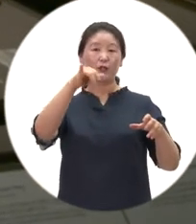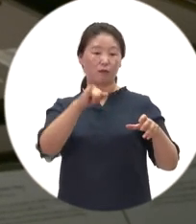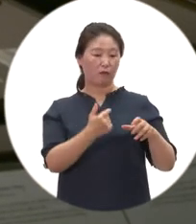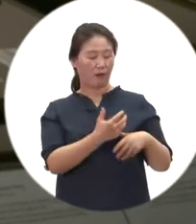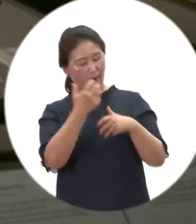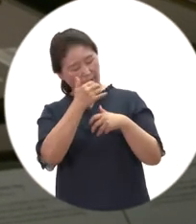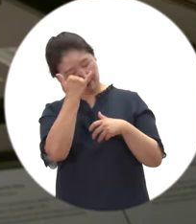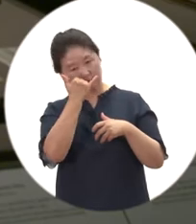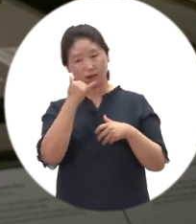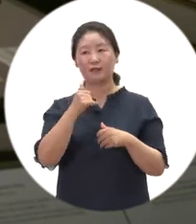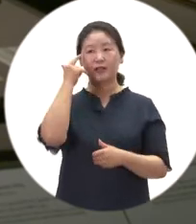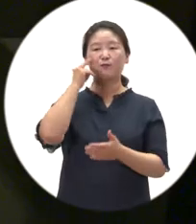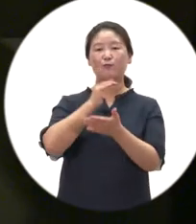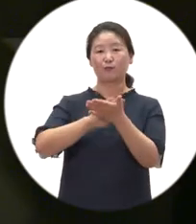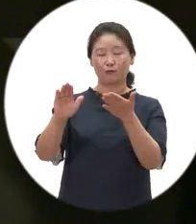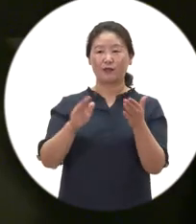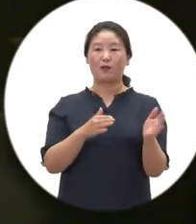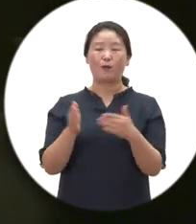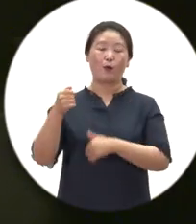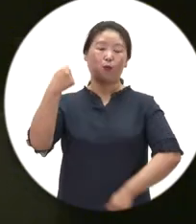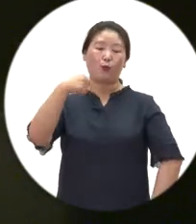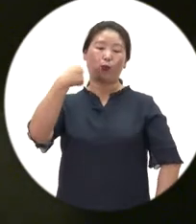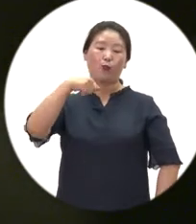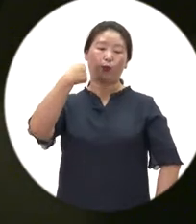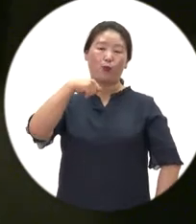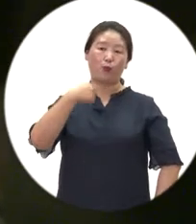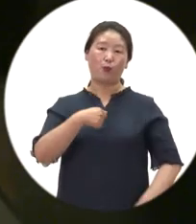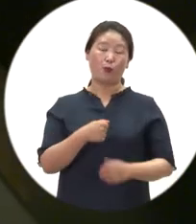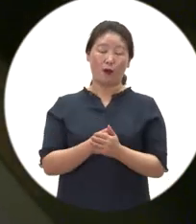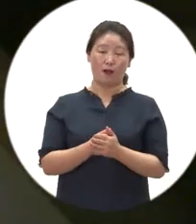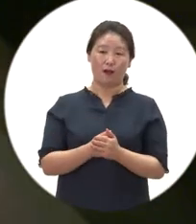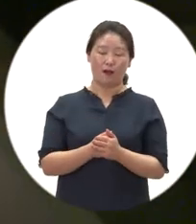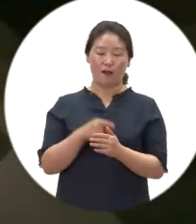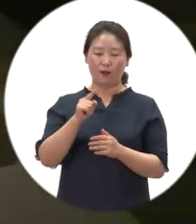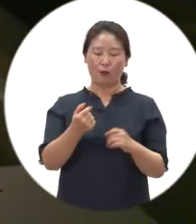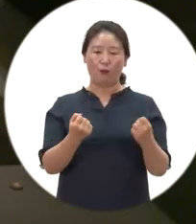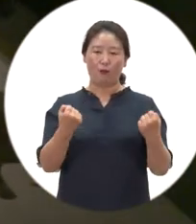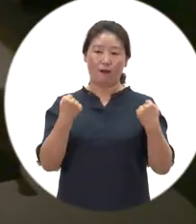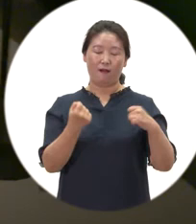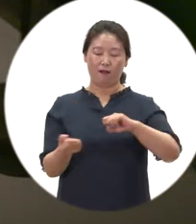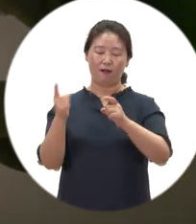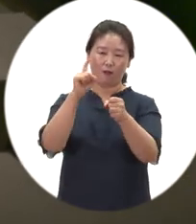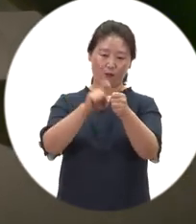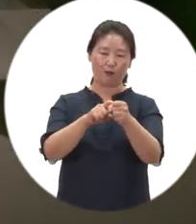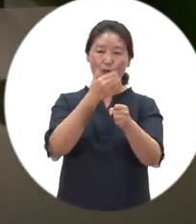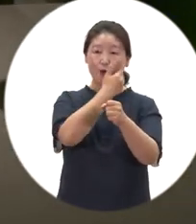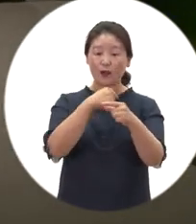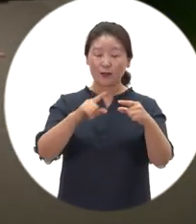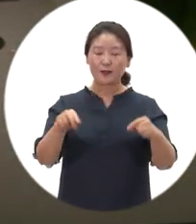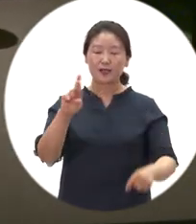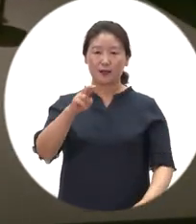옆에 끼고 잠을 자기도 합니다. 또한 부채로 바람을 일으켜 더위를 쫓고 원기 회복을 위해 삼복의